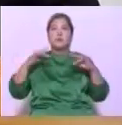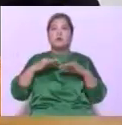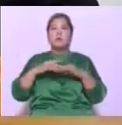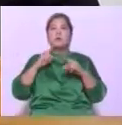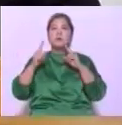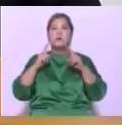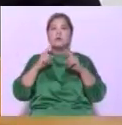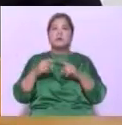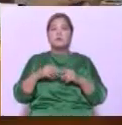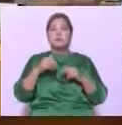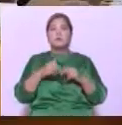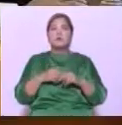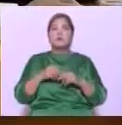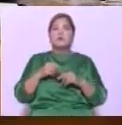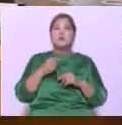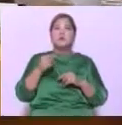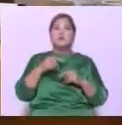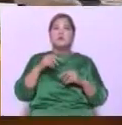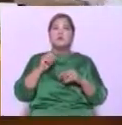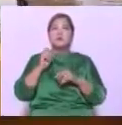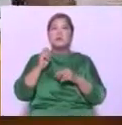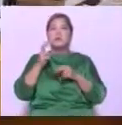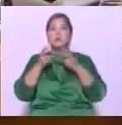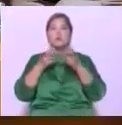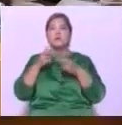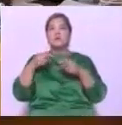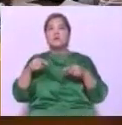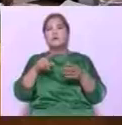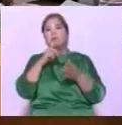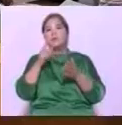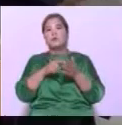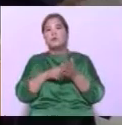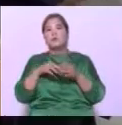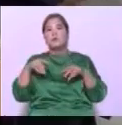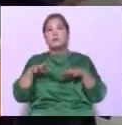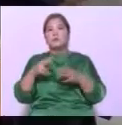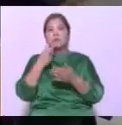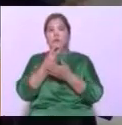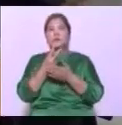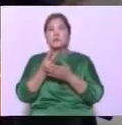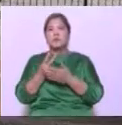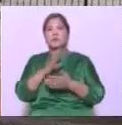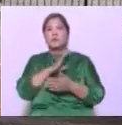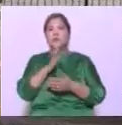личный приём граждан чиновник заверили что все озвученные вопросы и предложения будут рассмотрены